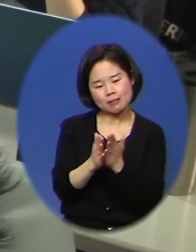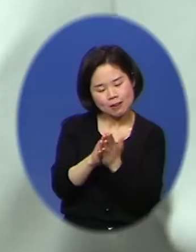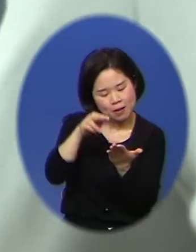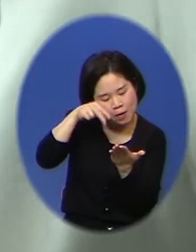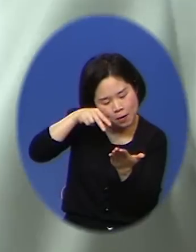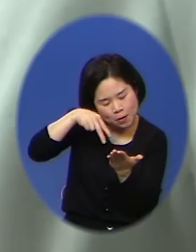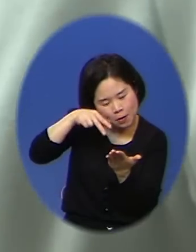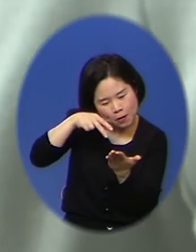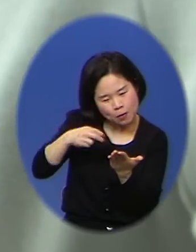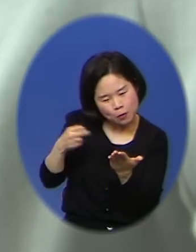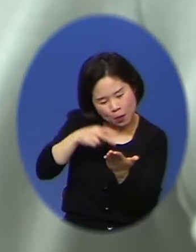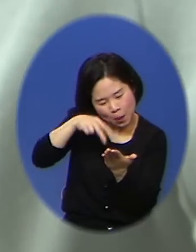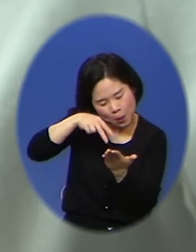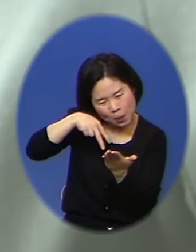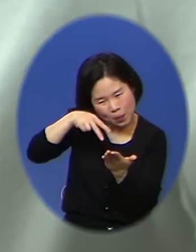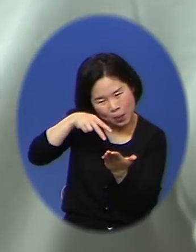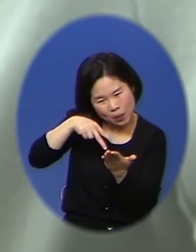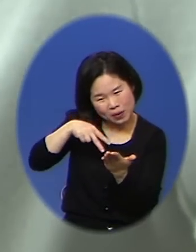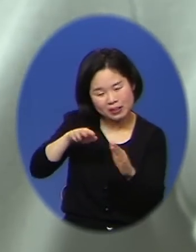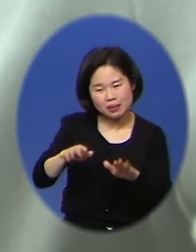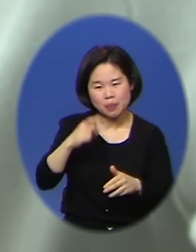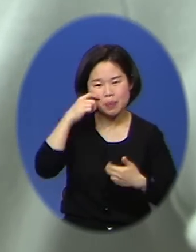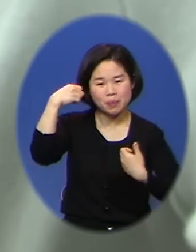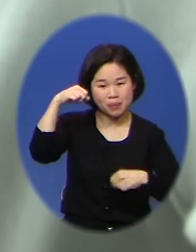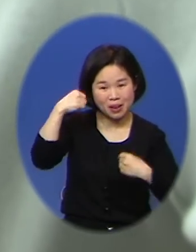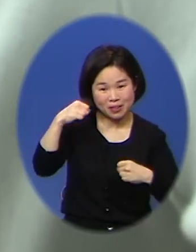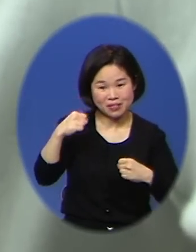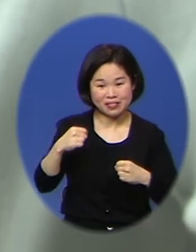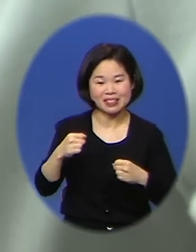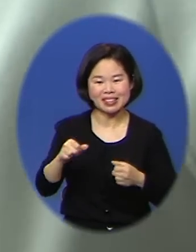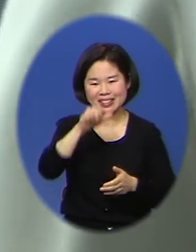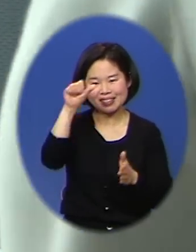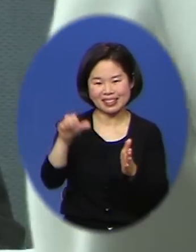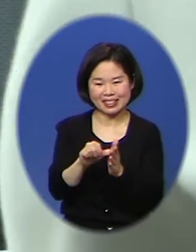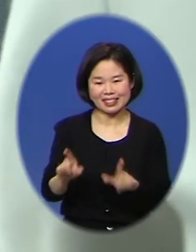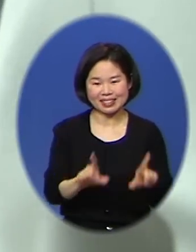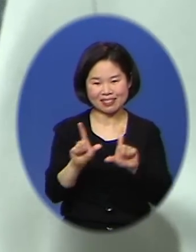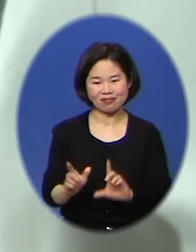읽으며 배우의 길을 걷고 있다.